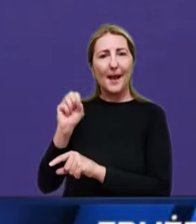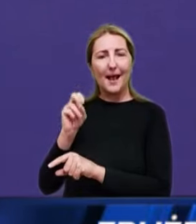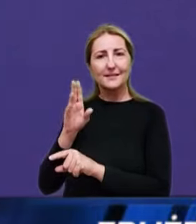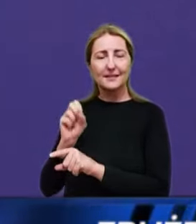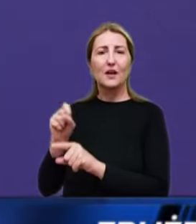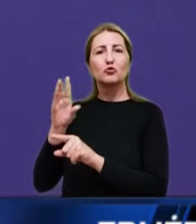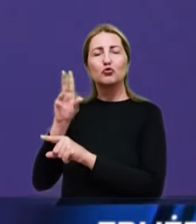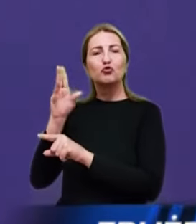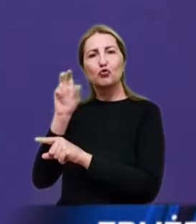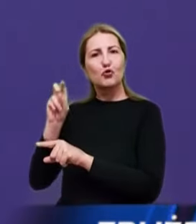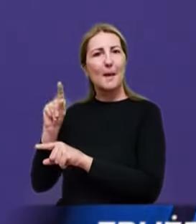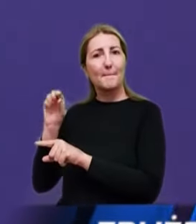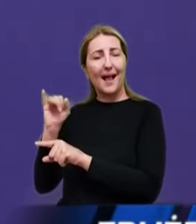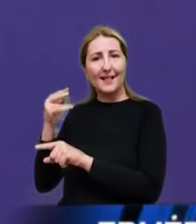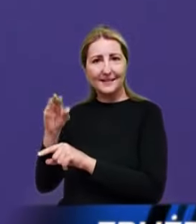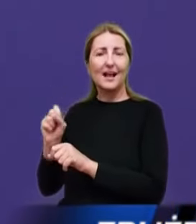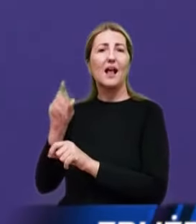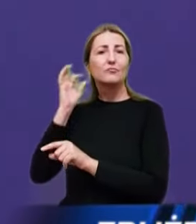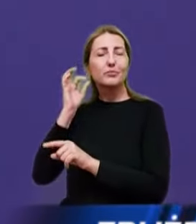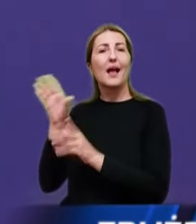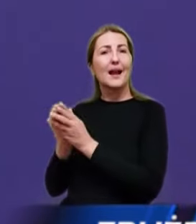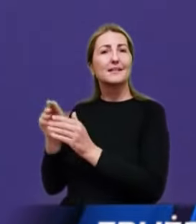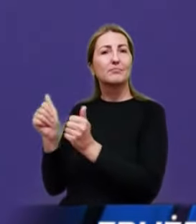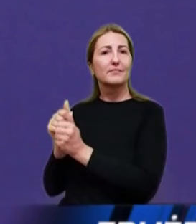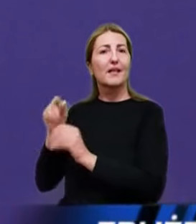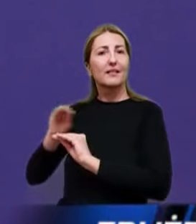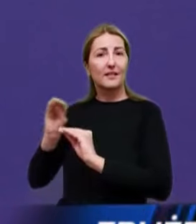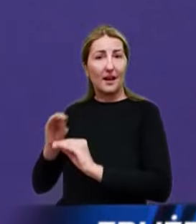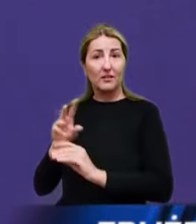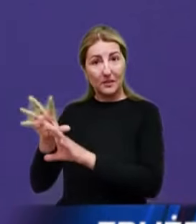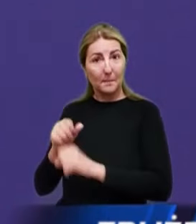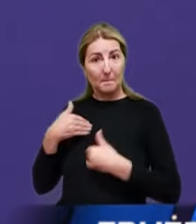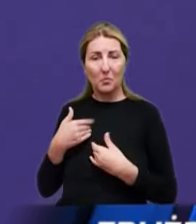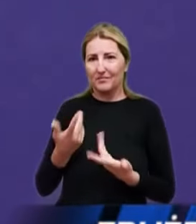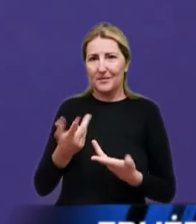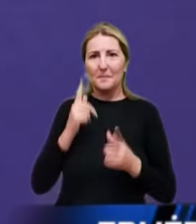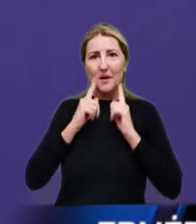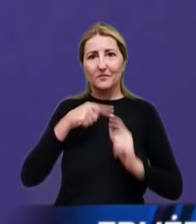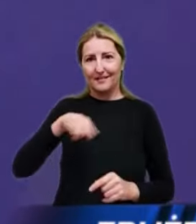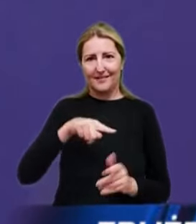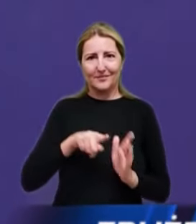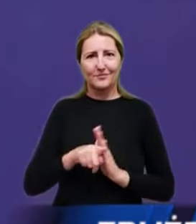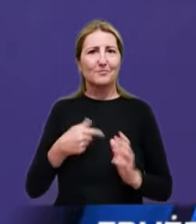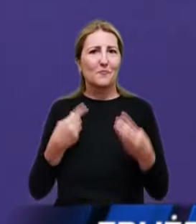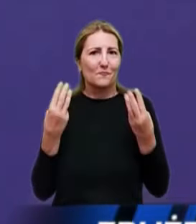że to, tak jak powiedziałem, naprawdę jest dla nas istotne, żebyśmy nie